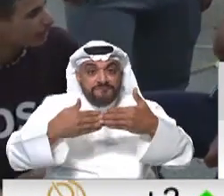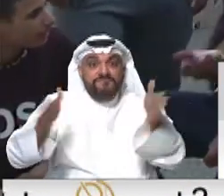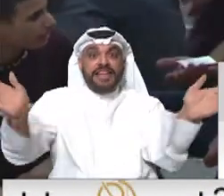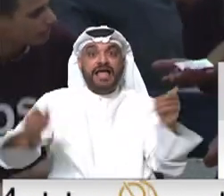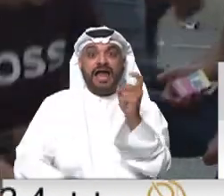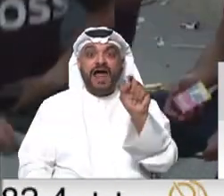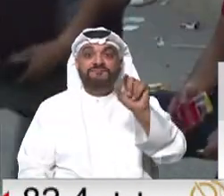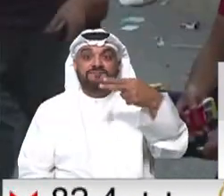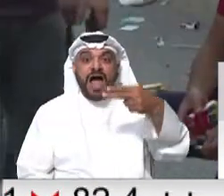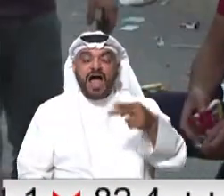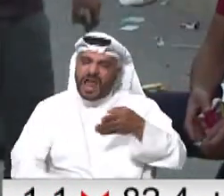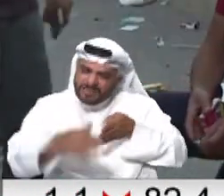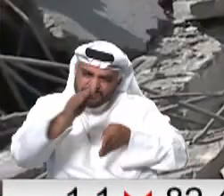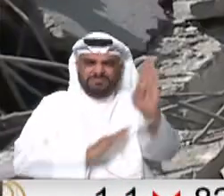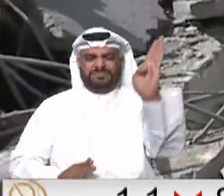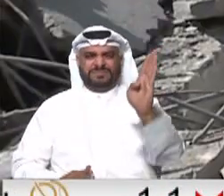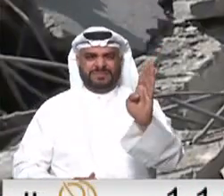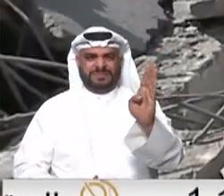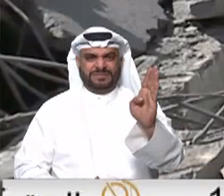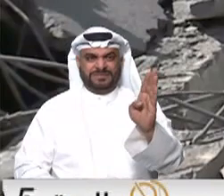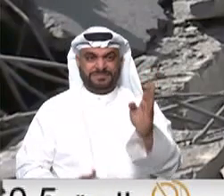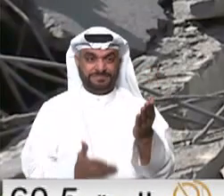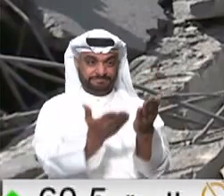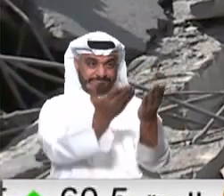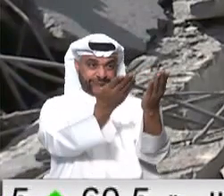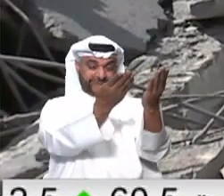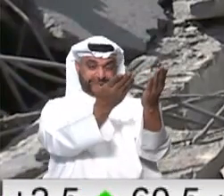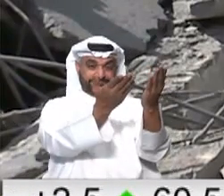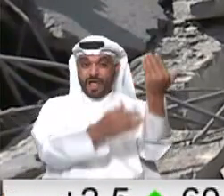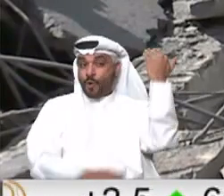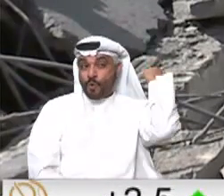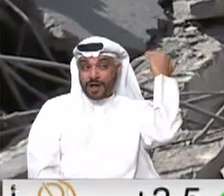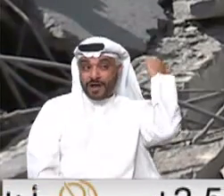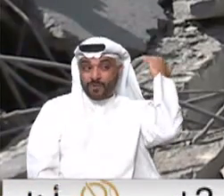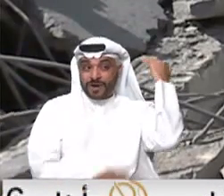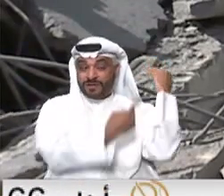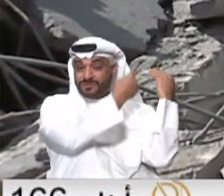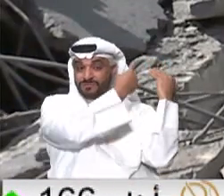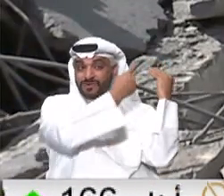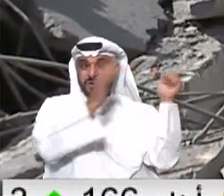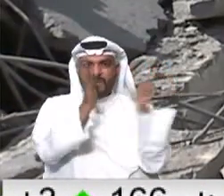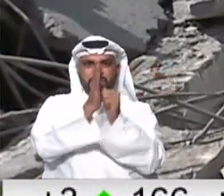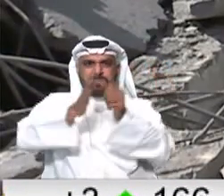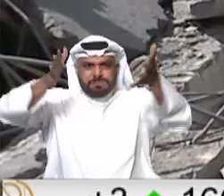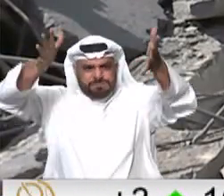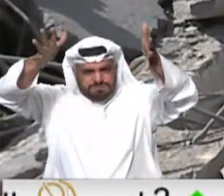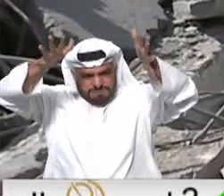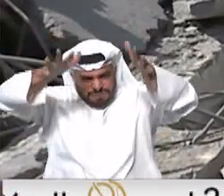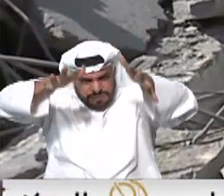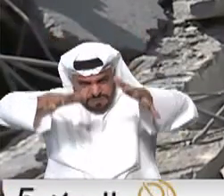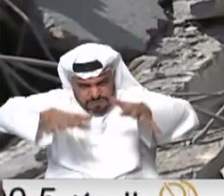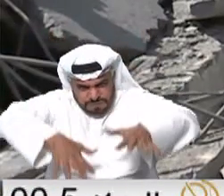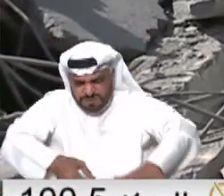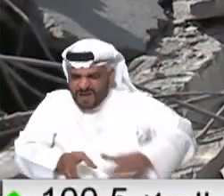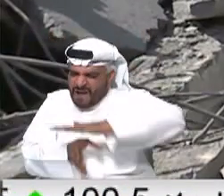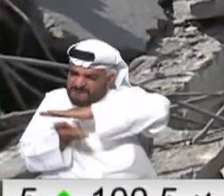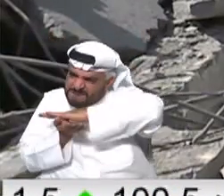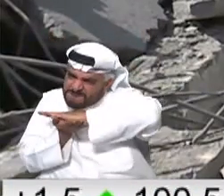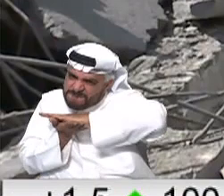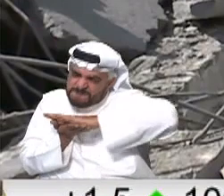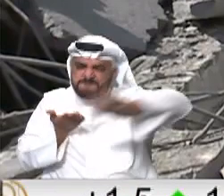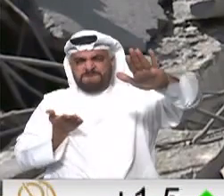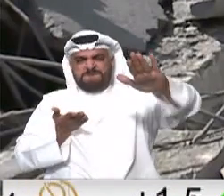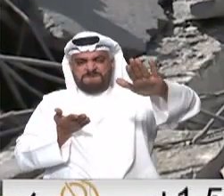أزمة إنسانية. هذا ما خلفته حمم صواريخ الاحتلال، إبادة لمناطق